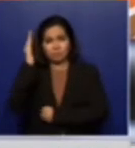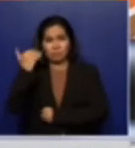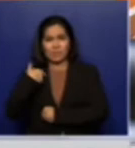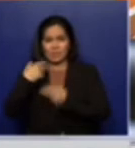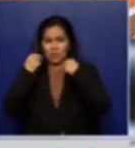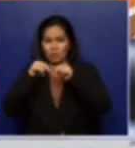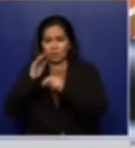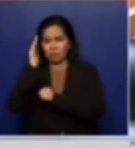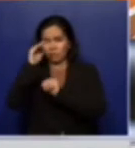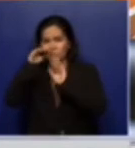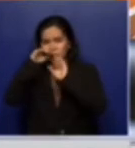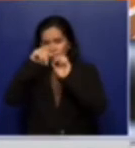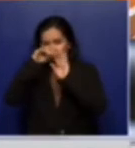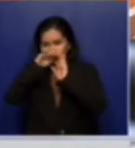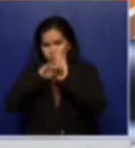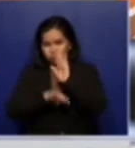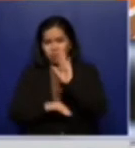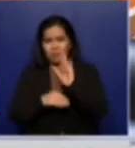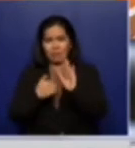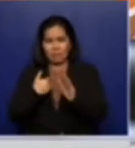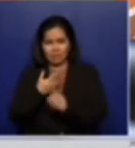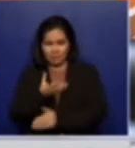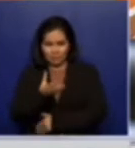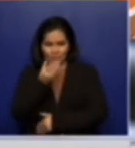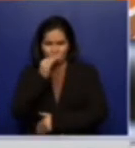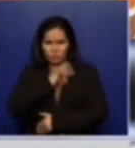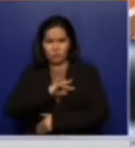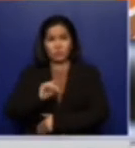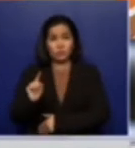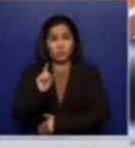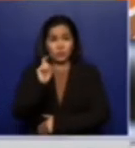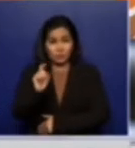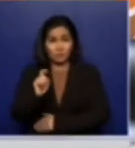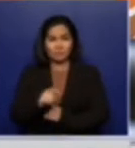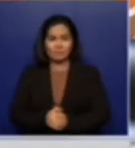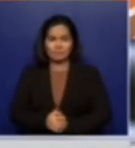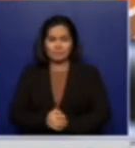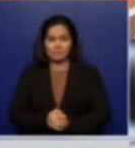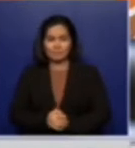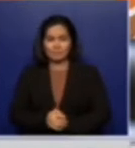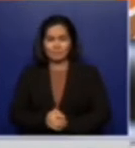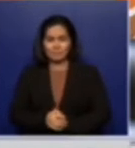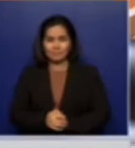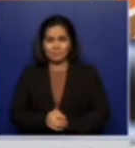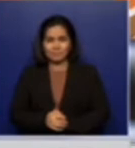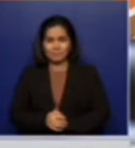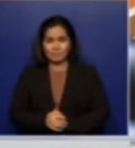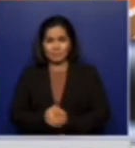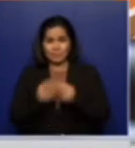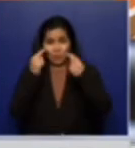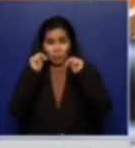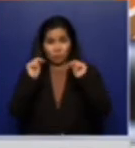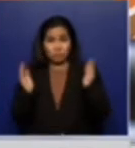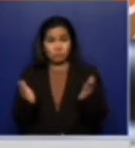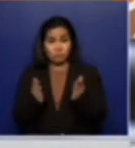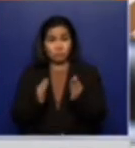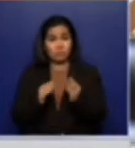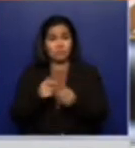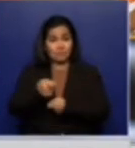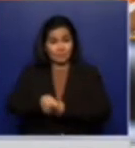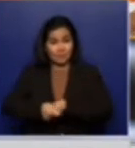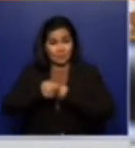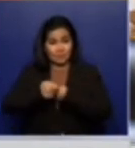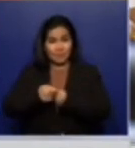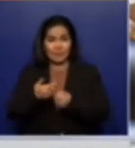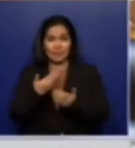เลยครับผมมีเรื่องนึงที่อยากจะติดใจก็คือเรื่องว่าท่านจะ สนับสนุนภาคการเกษตรให้